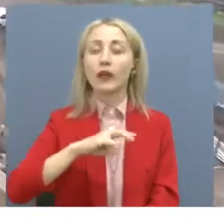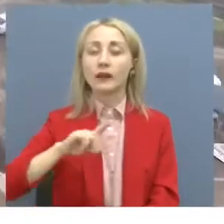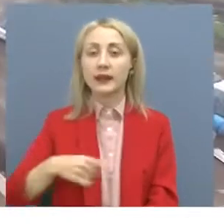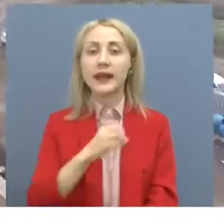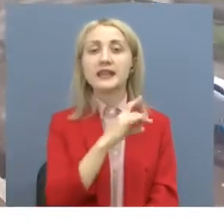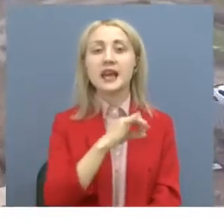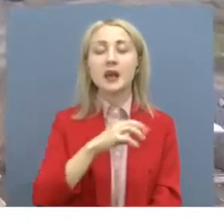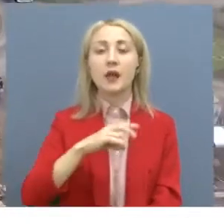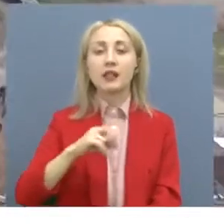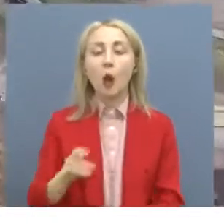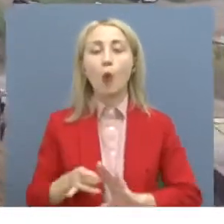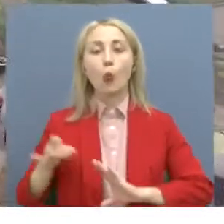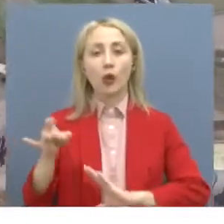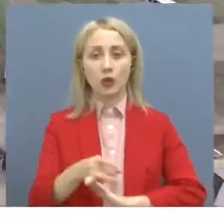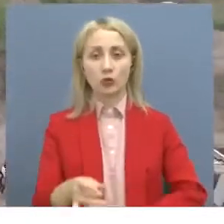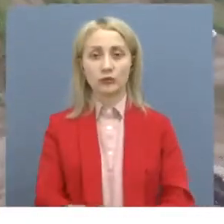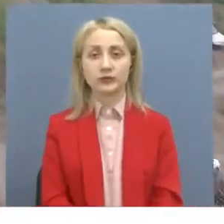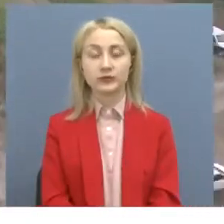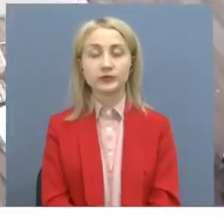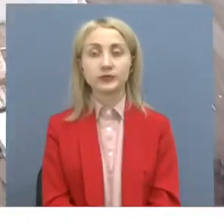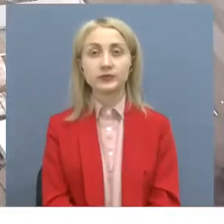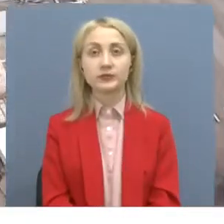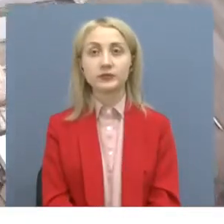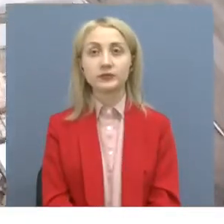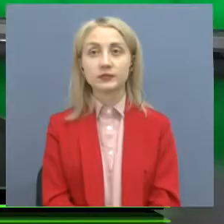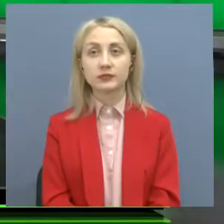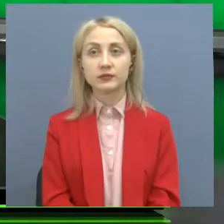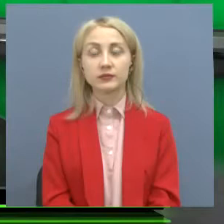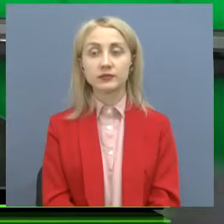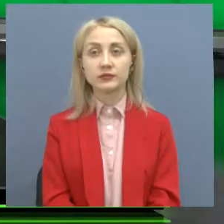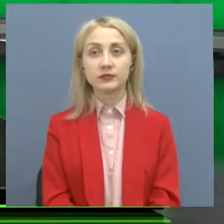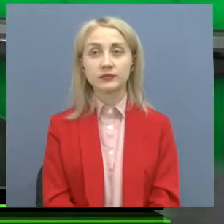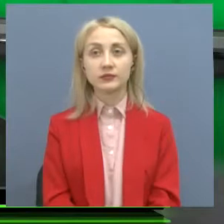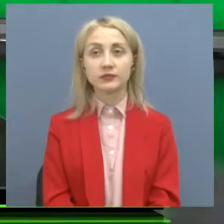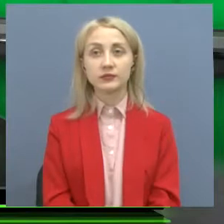жүргізілуде. Бибінұр Амырханқызы, Шоқан Тәукеев, Көкше ақпарат.